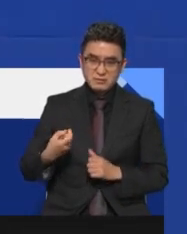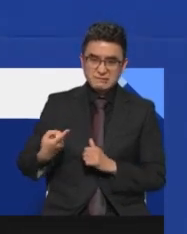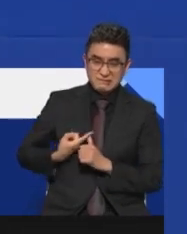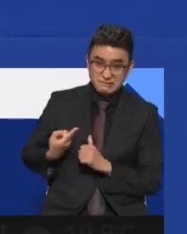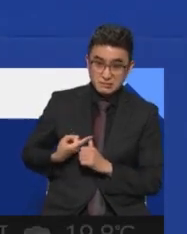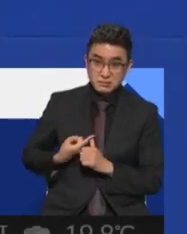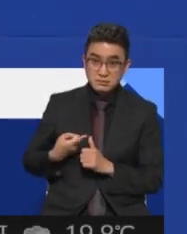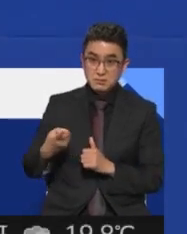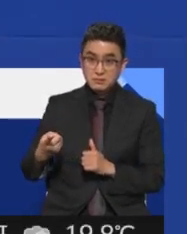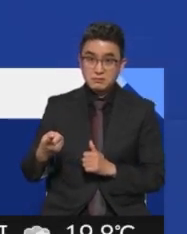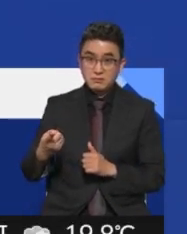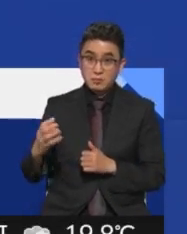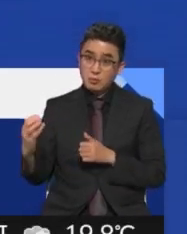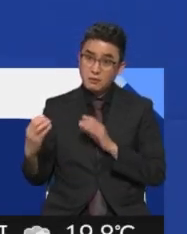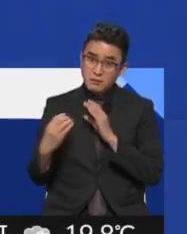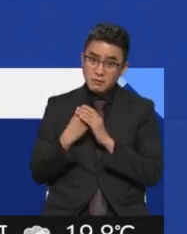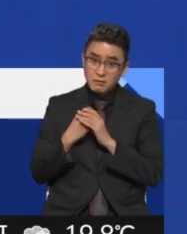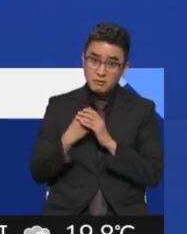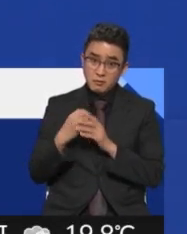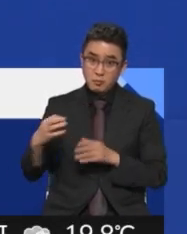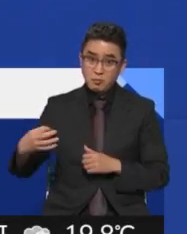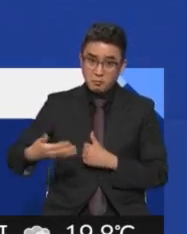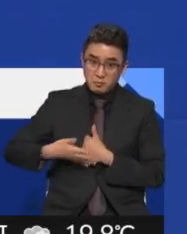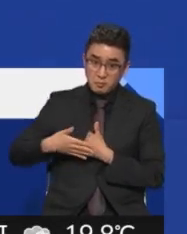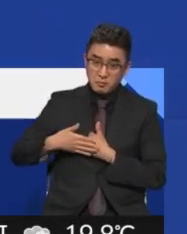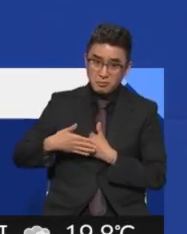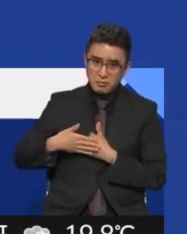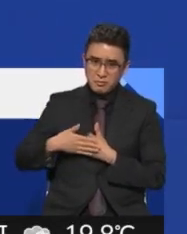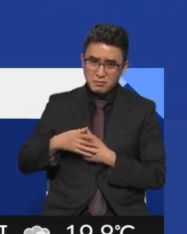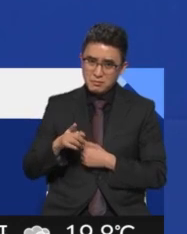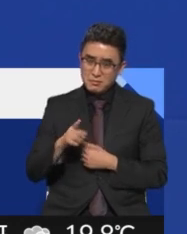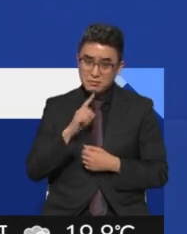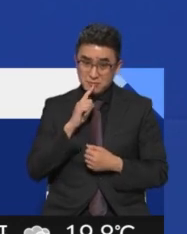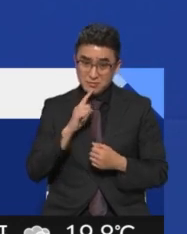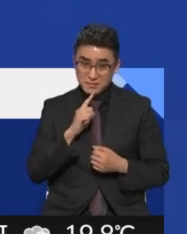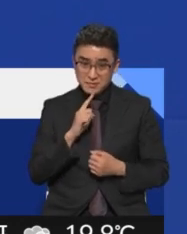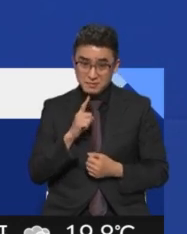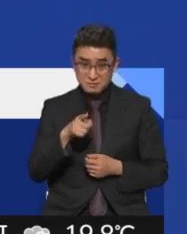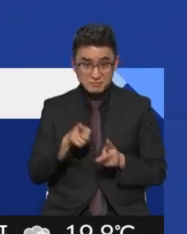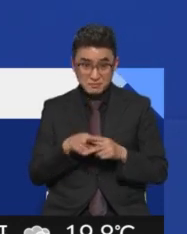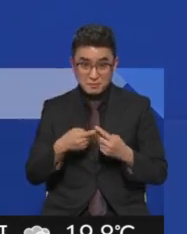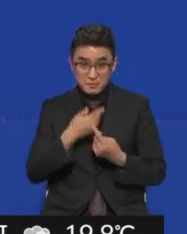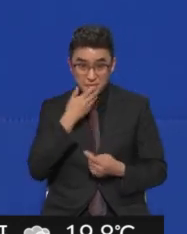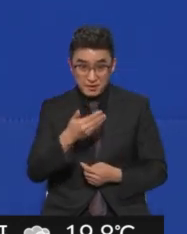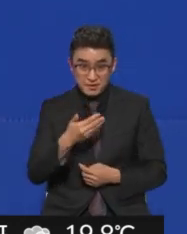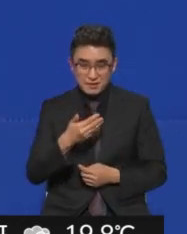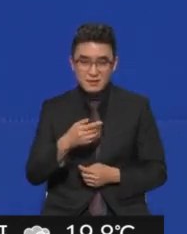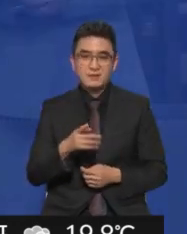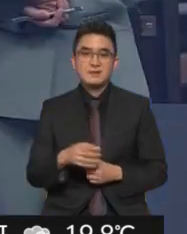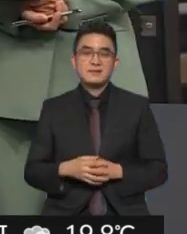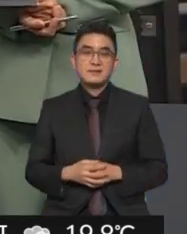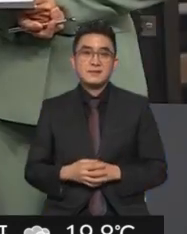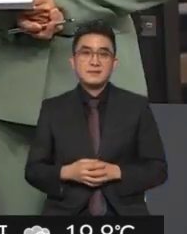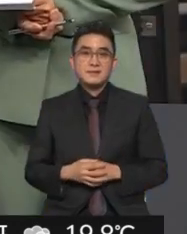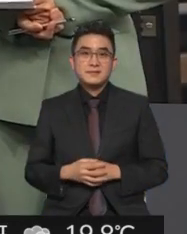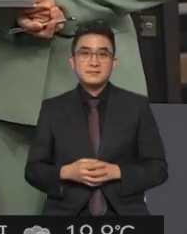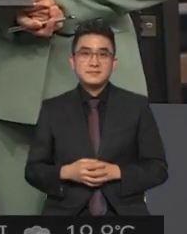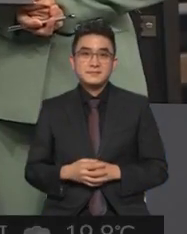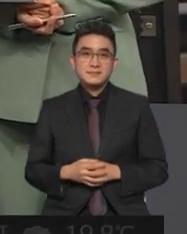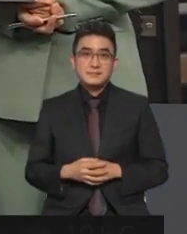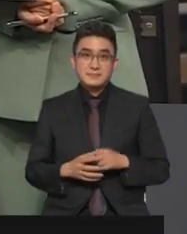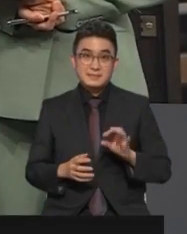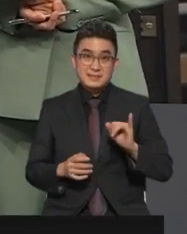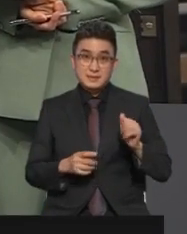위해서 돈을 주었다 대선 자금을 줬다 이게 말이 되는 얘기겠습니까 이 대표는